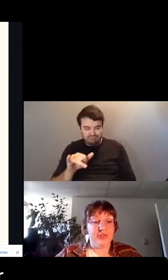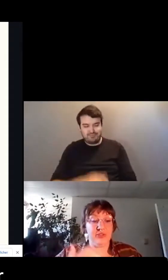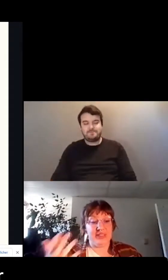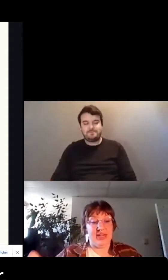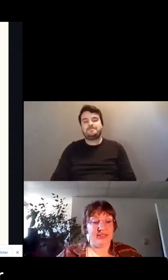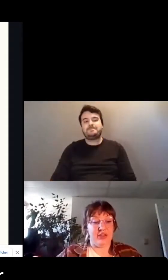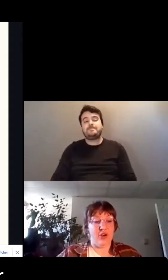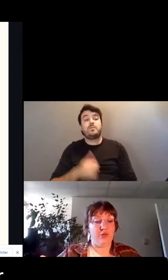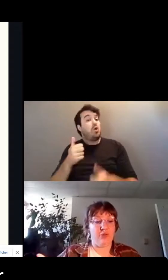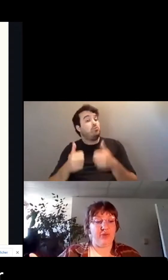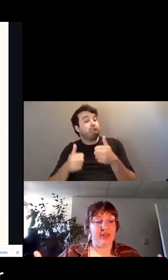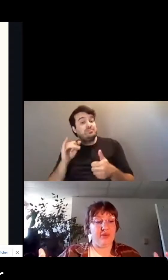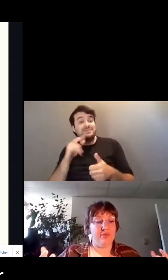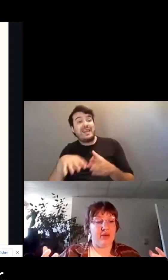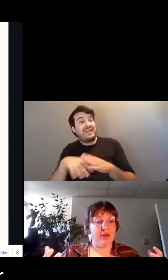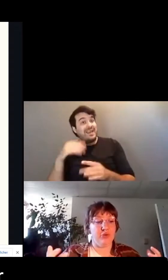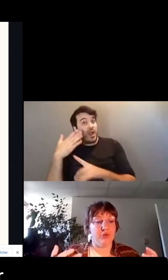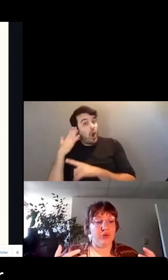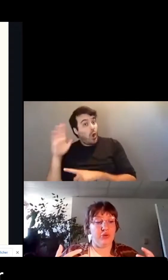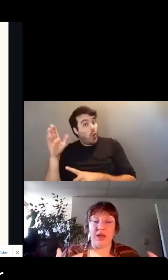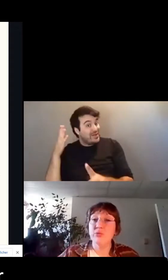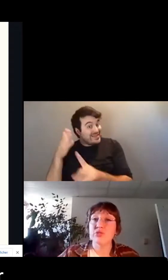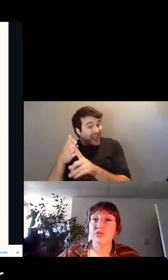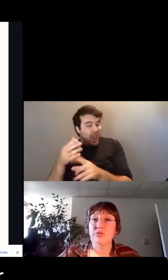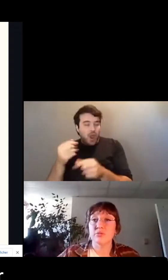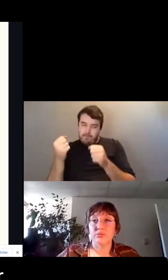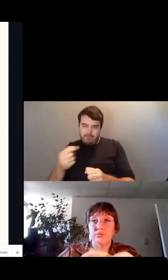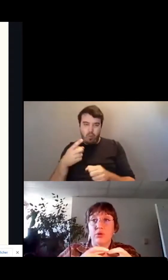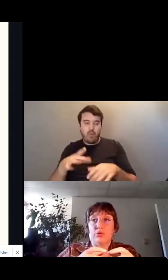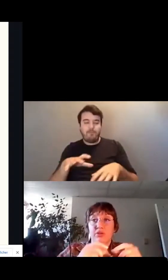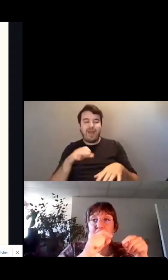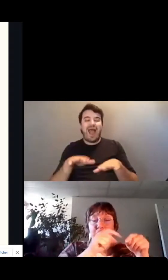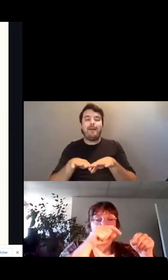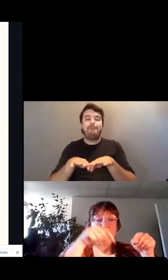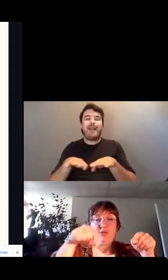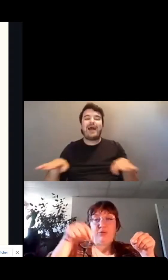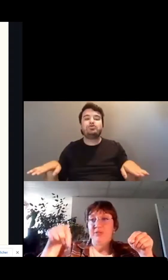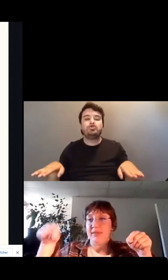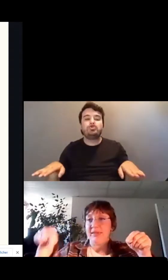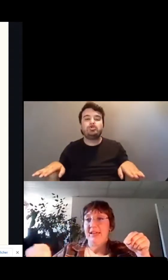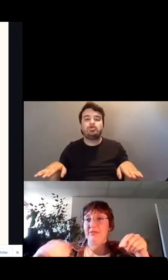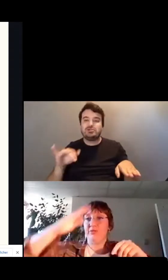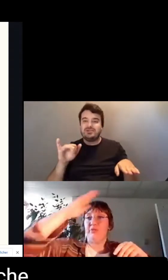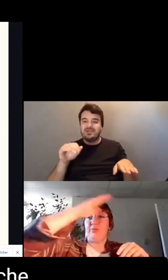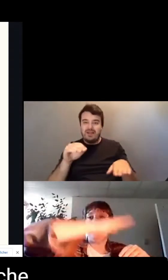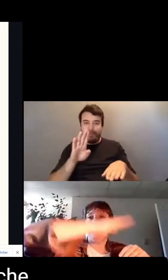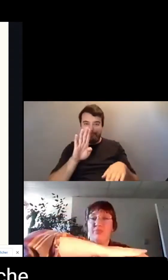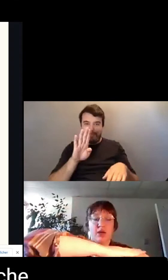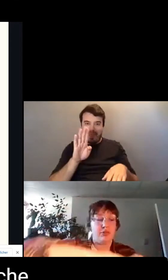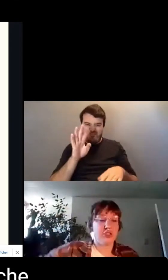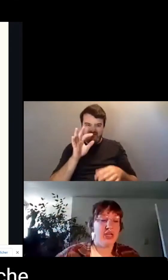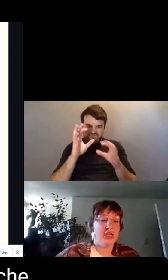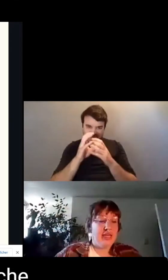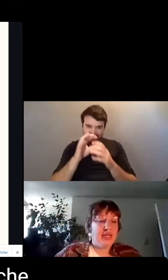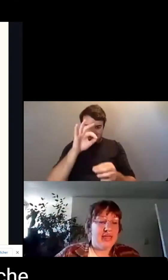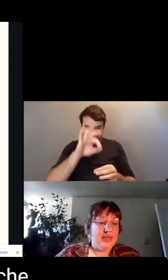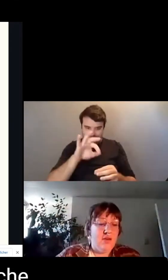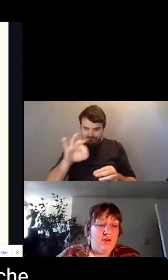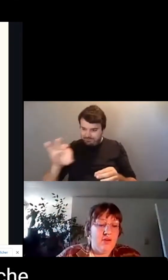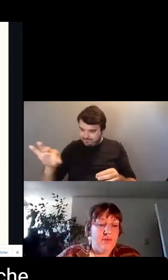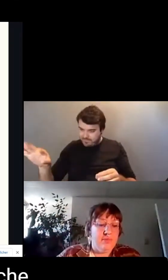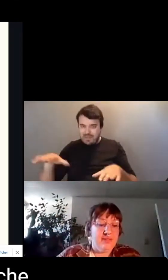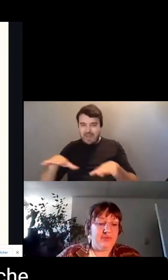Ou si vous êtes à l'extérieur, vous pouvez prendre une planche. Donc, si vous avez mis vos petites betteraves, là, vous pouvez mettre une planche